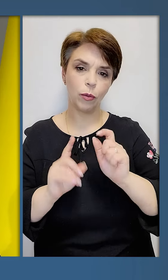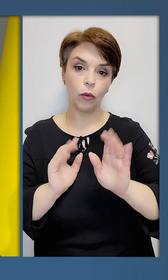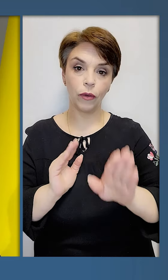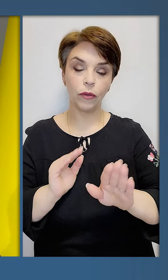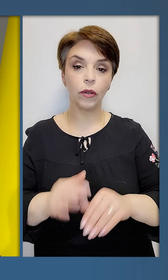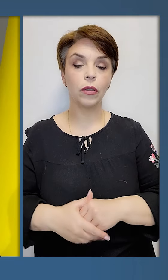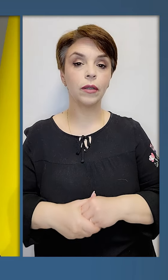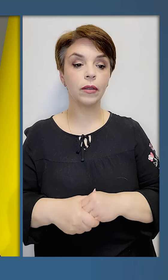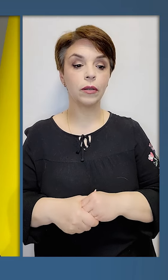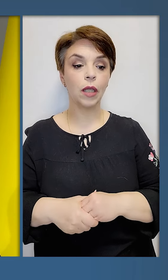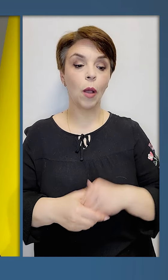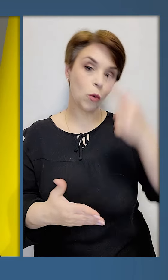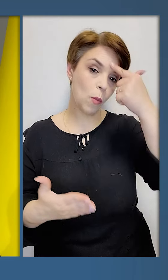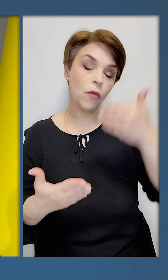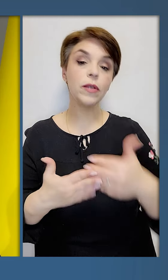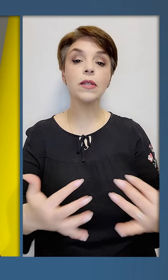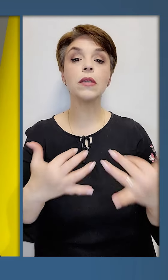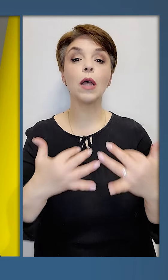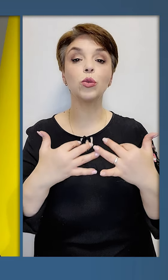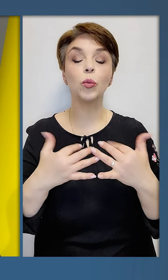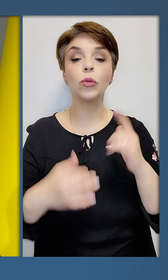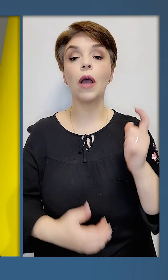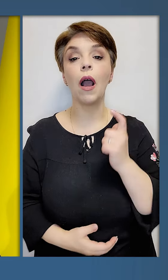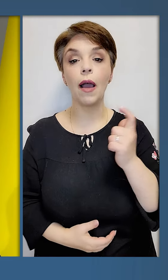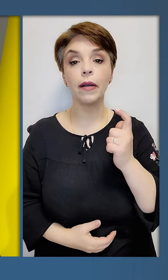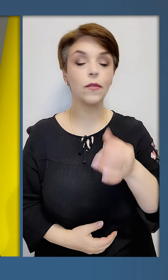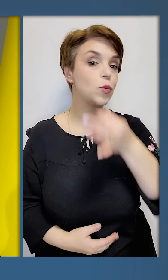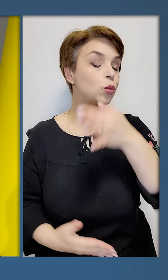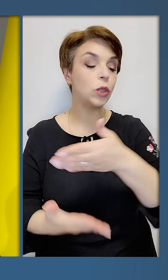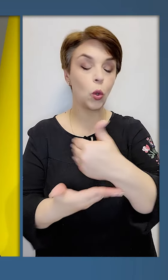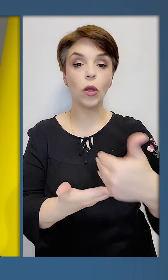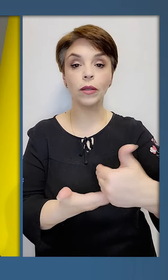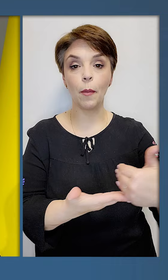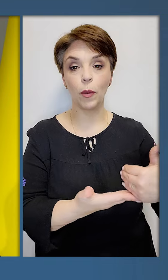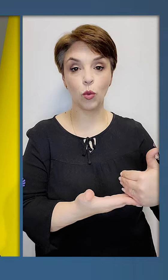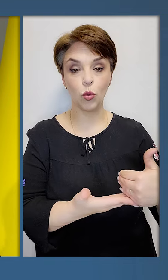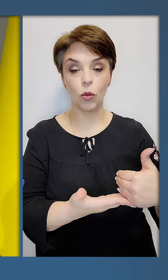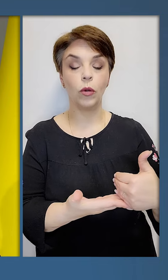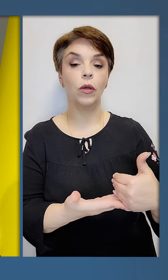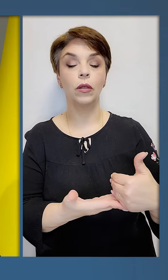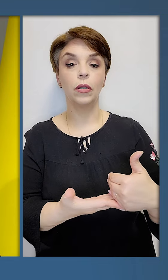відповів. Про ймовірність наступу на Харків з будь-якого напрямку.